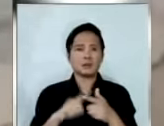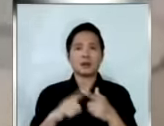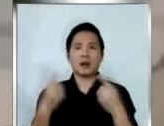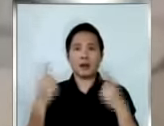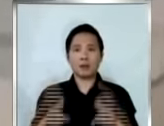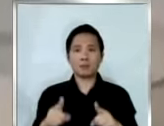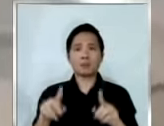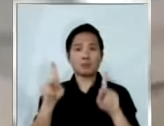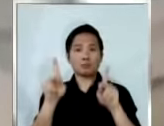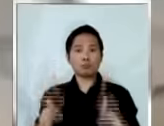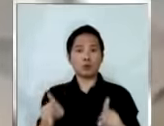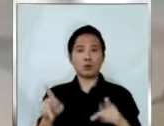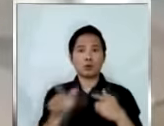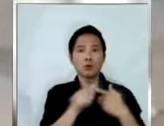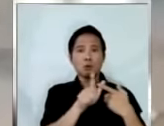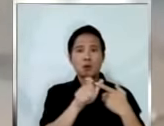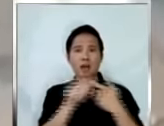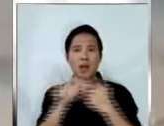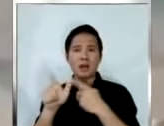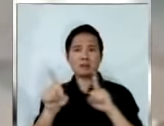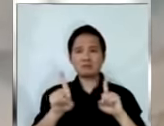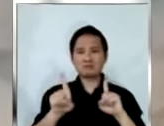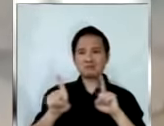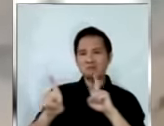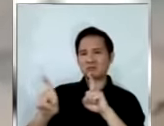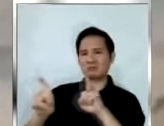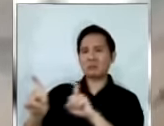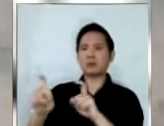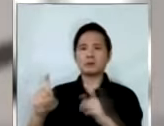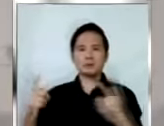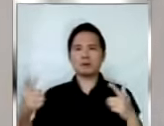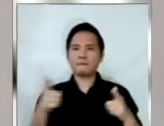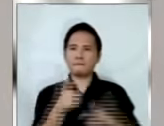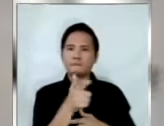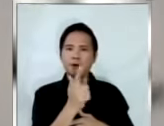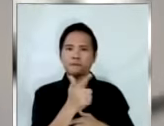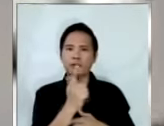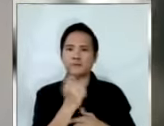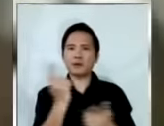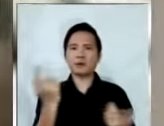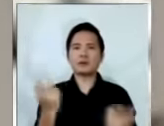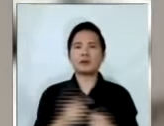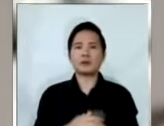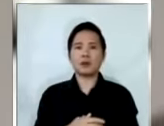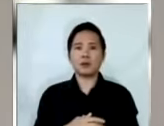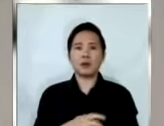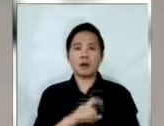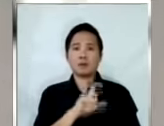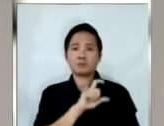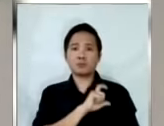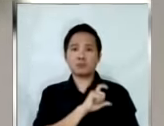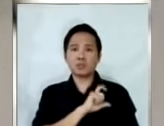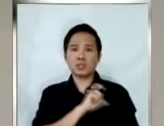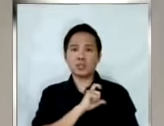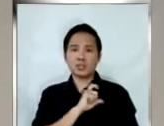pulis. Unang tinamaan si Police Lieutenant Armand Melad. Pero kahit tumba na ang pulis sa kalsada,